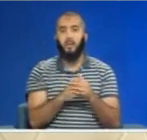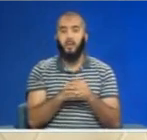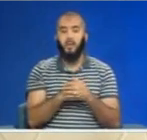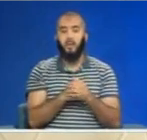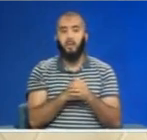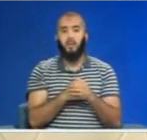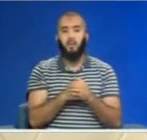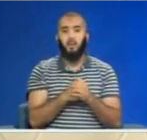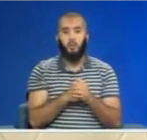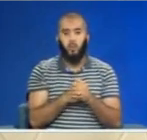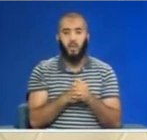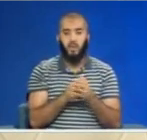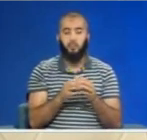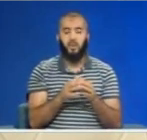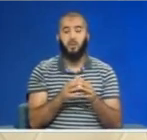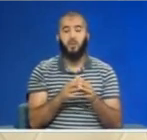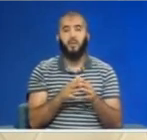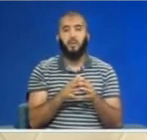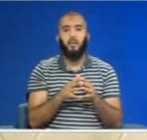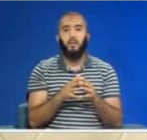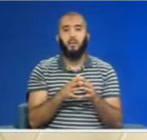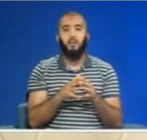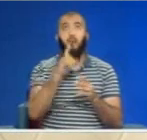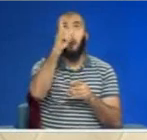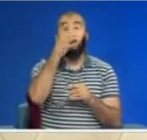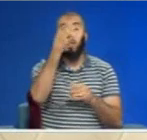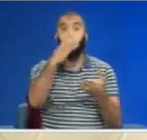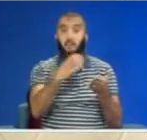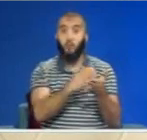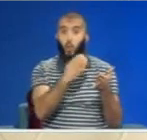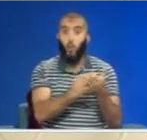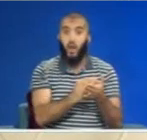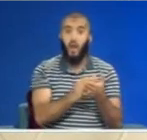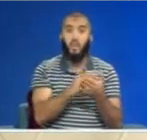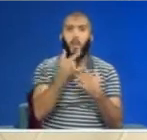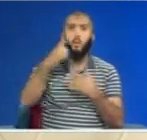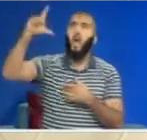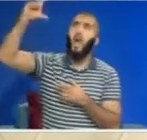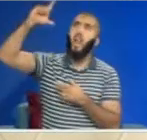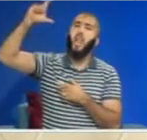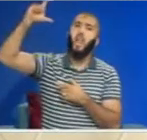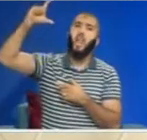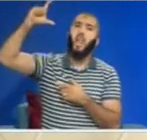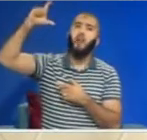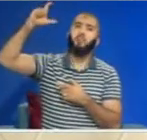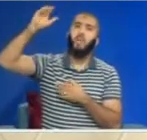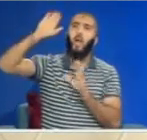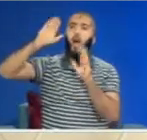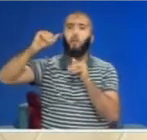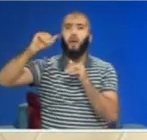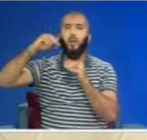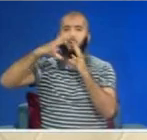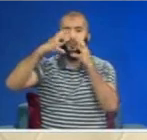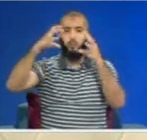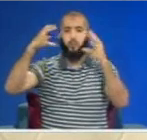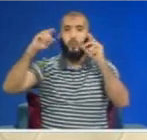إلى يصير كالعرجون القديم، ثم ينمو ينمو ينمو إلى أن يستدير، ثم يتناقص يتناقص إلى أن يصير